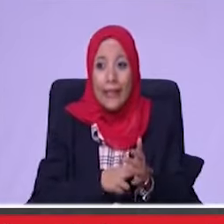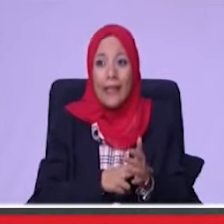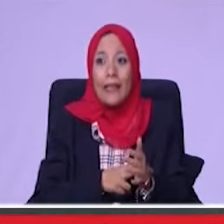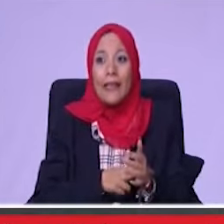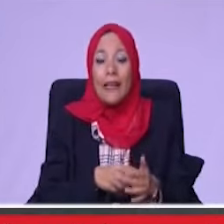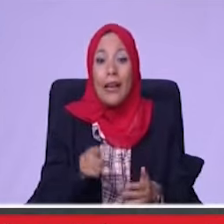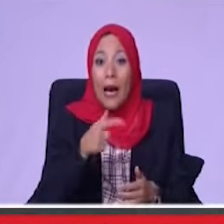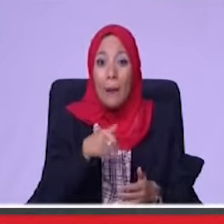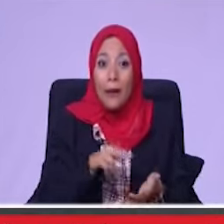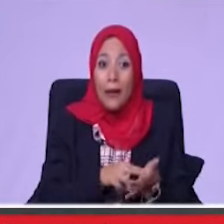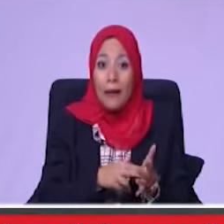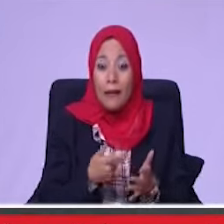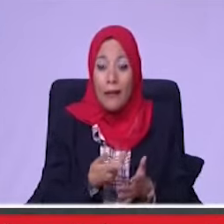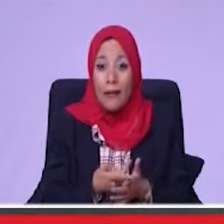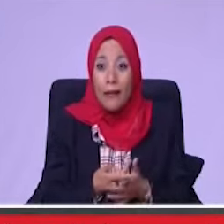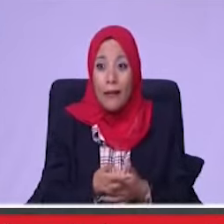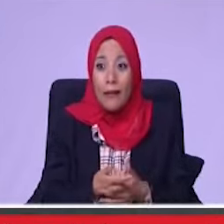وسهلا.